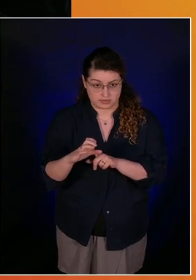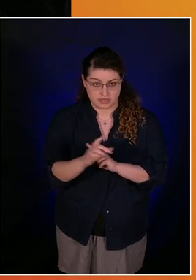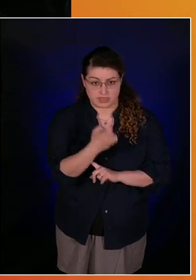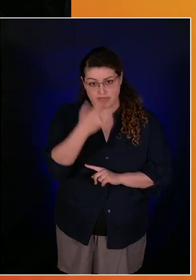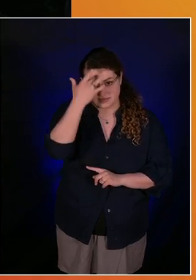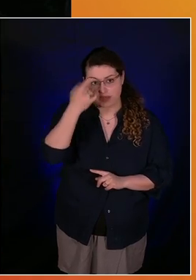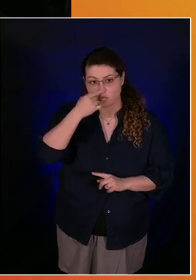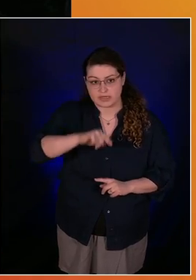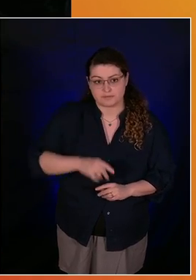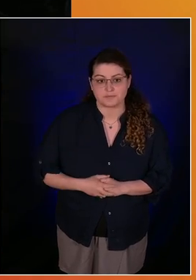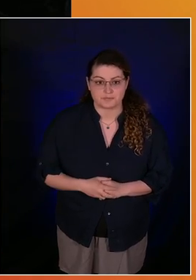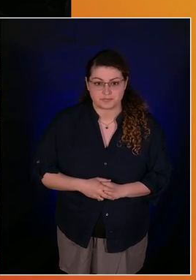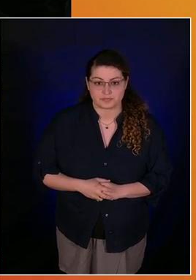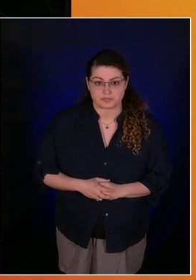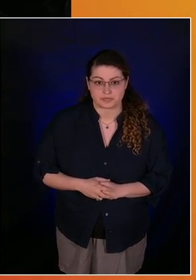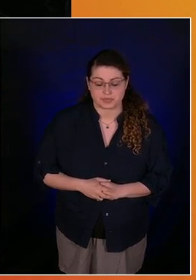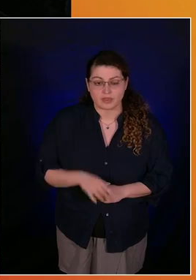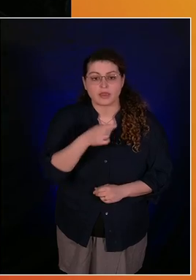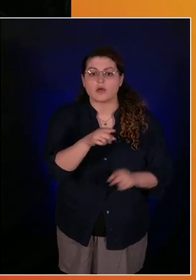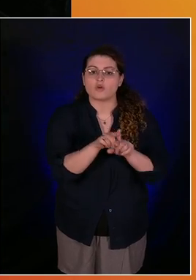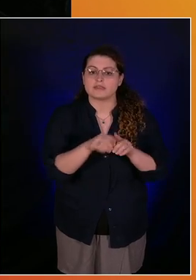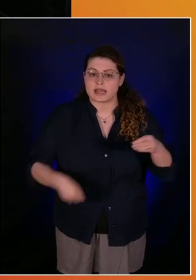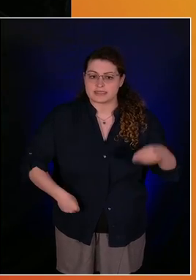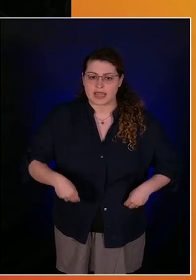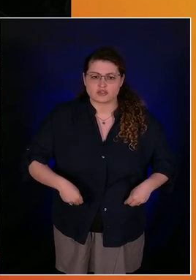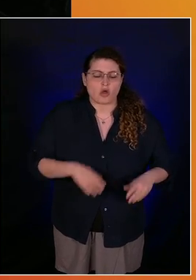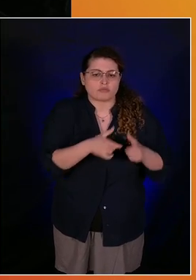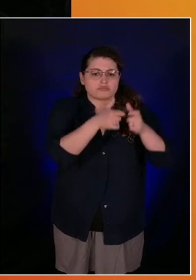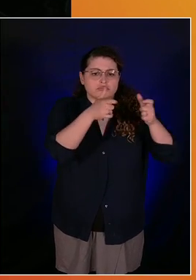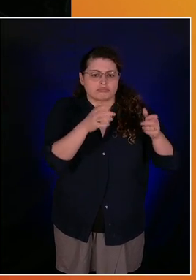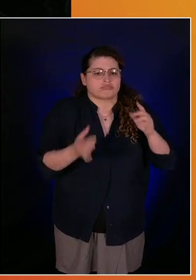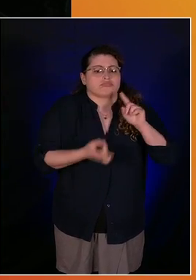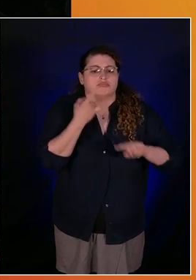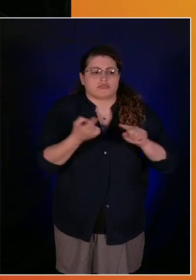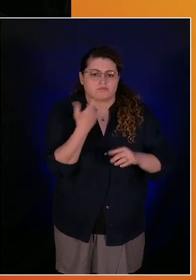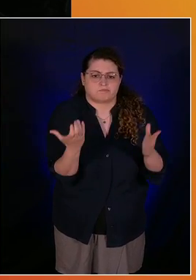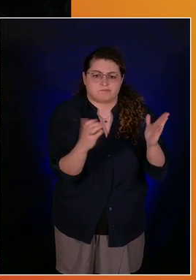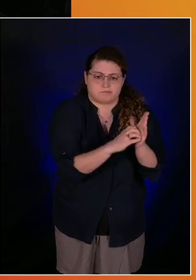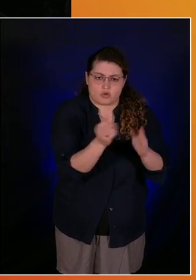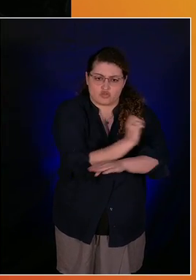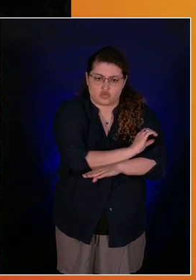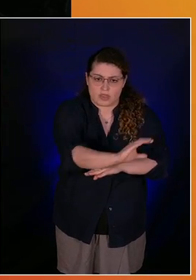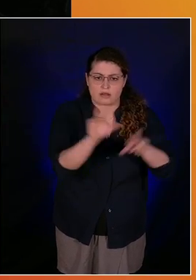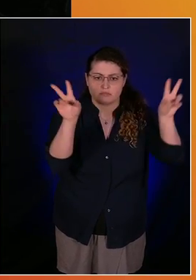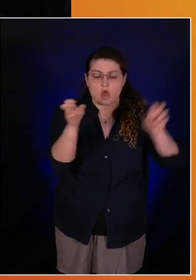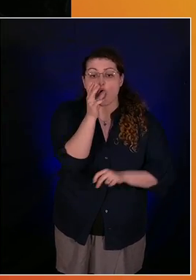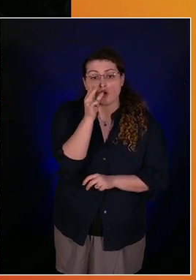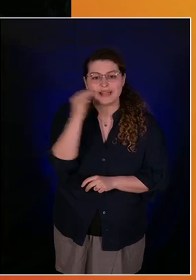saint et directeur de l'excellente publication et journal qui est